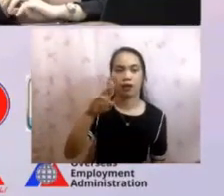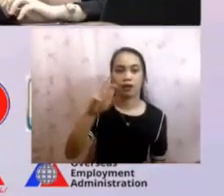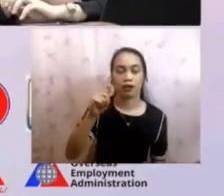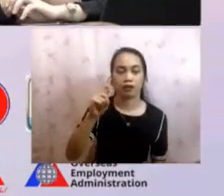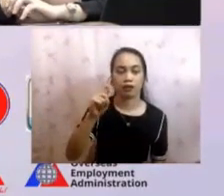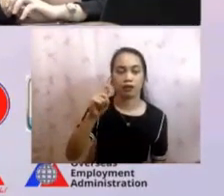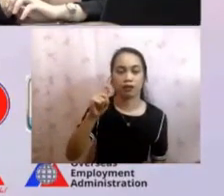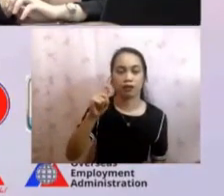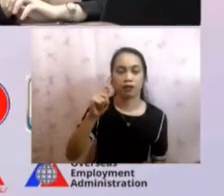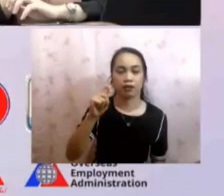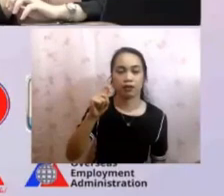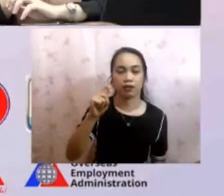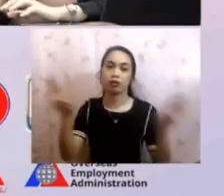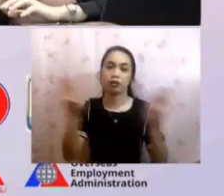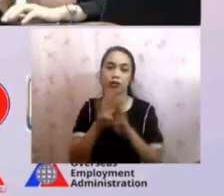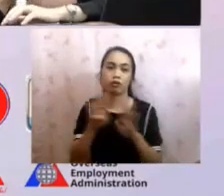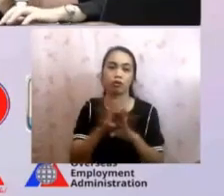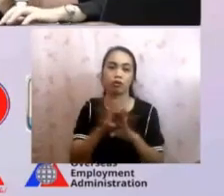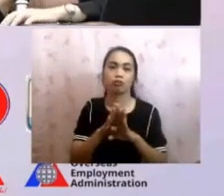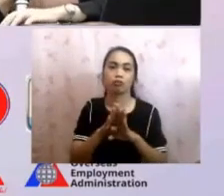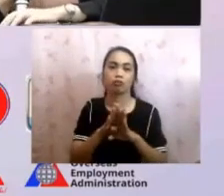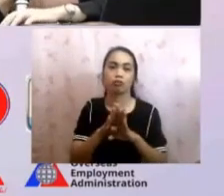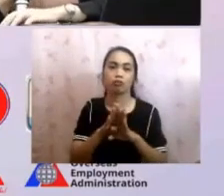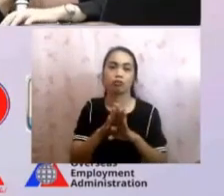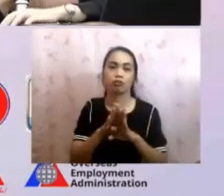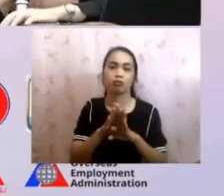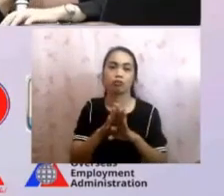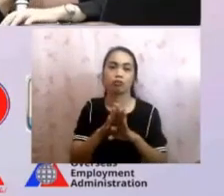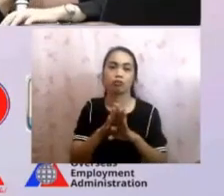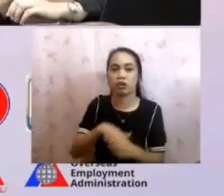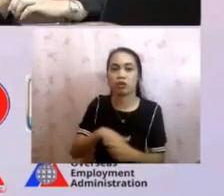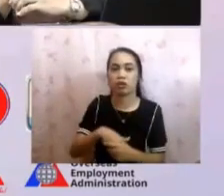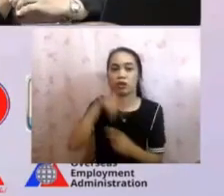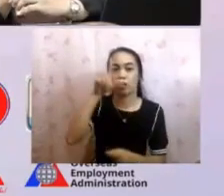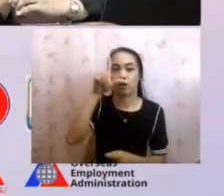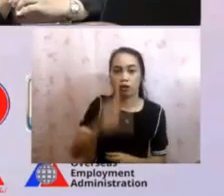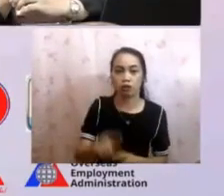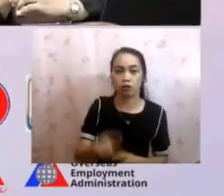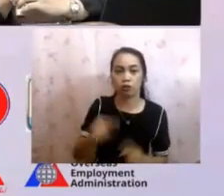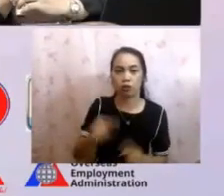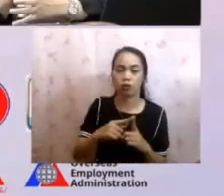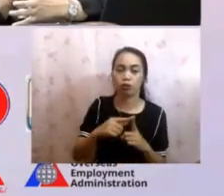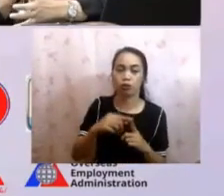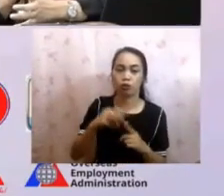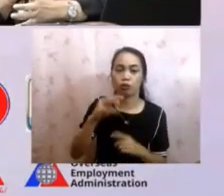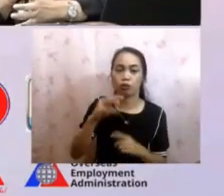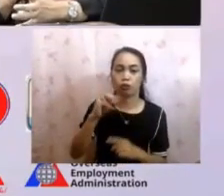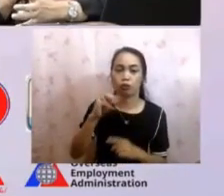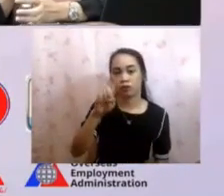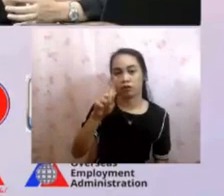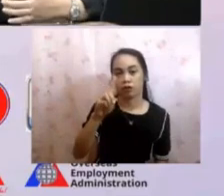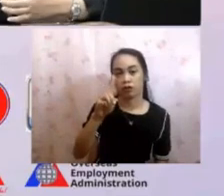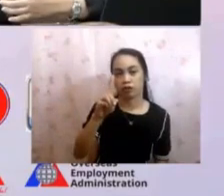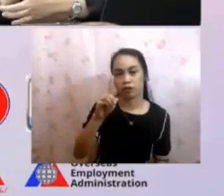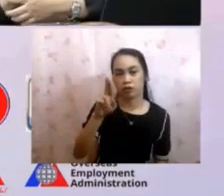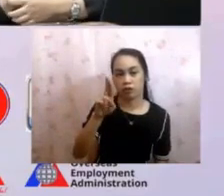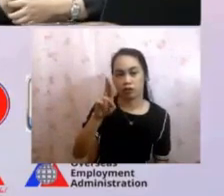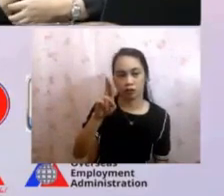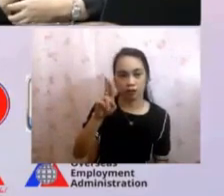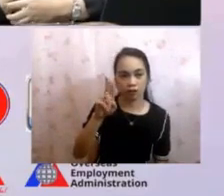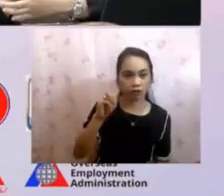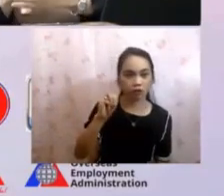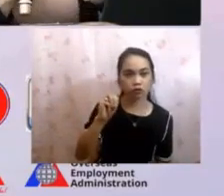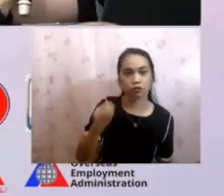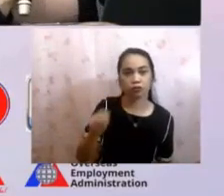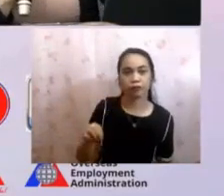thought before guys, nga if you're going for an interview, okay ra bisag flat shoes lang. But really, it gives the additional